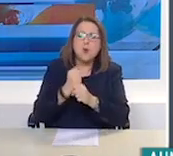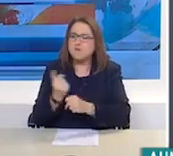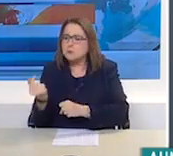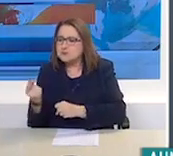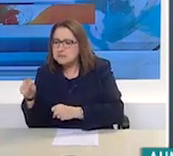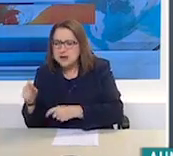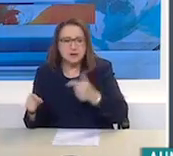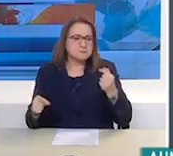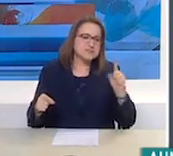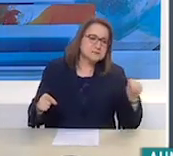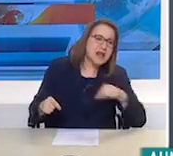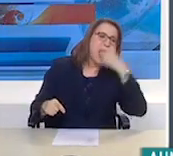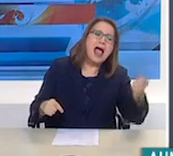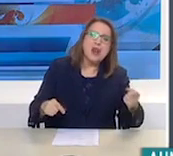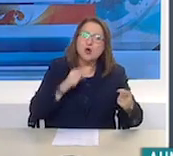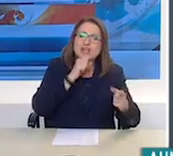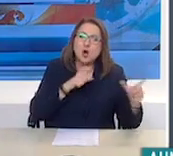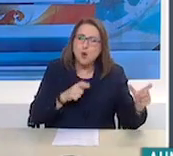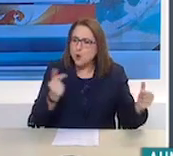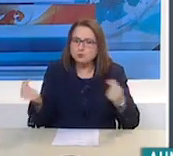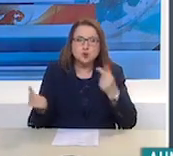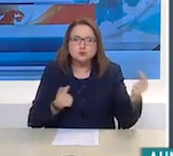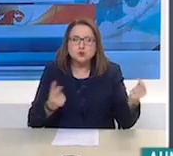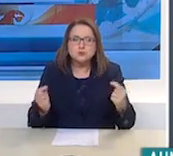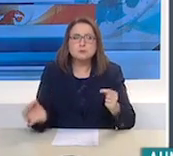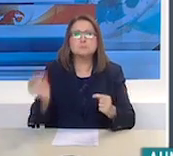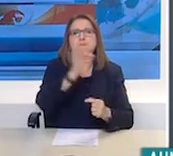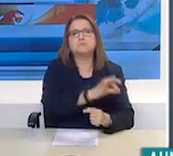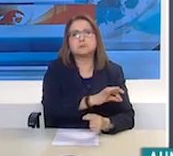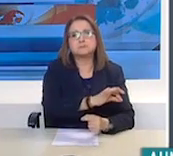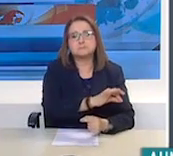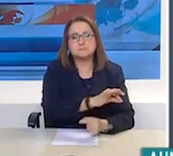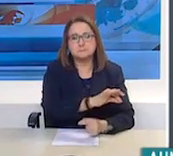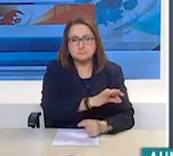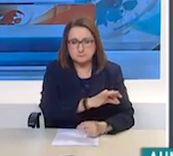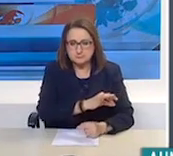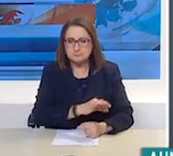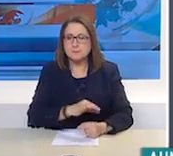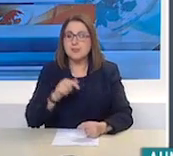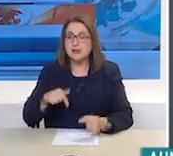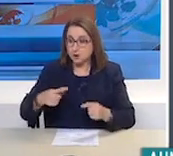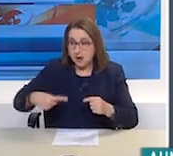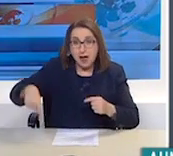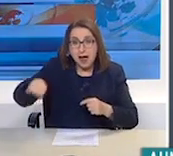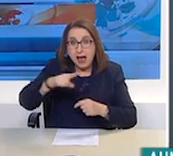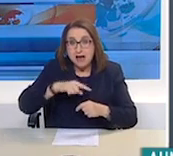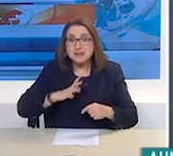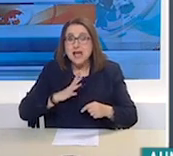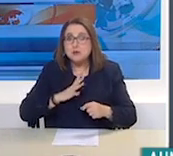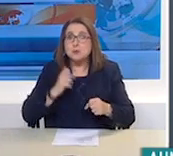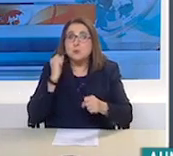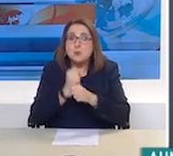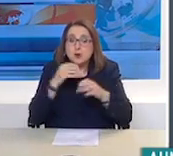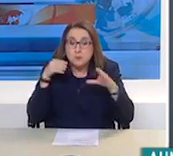ευαλωτότητα σε αναπνευστικές λοιμώξεις, όπως είναι η γρίπη, των ασθενών, παύλα τροφίμων, που φιλοξενούνται σε δομές υγείας